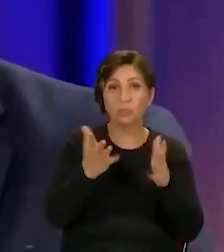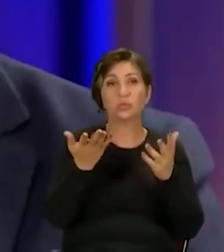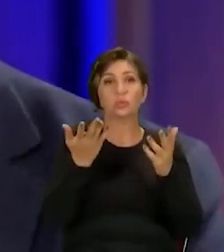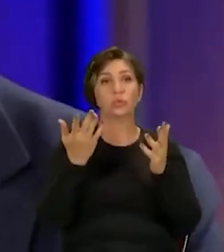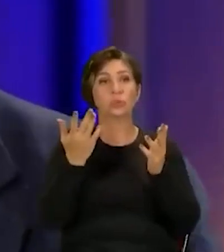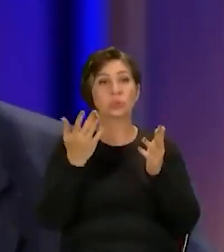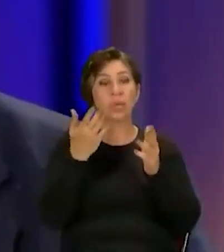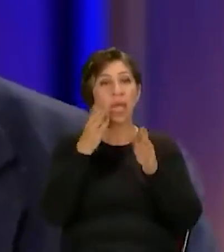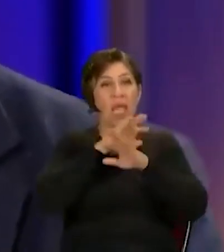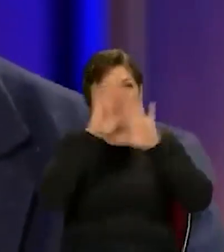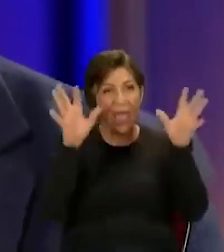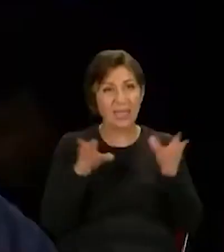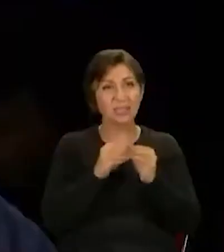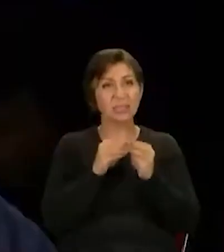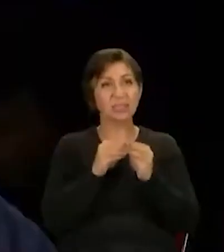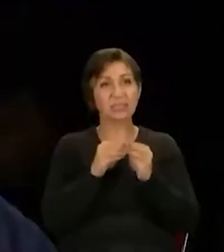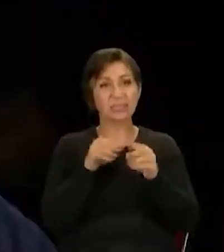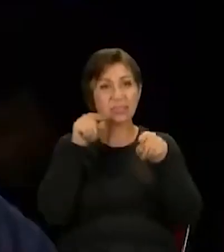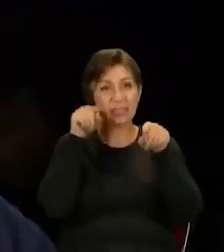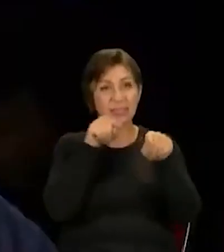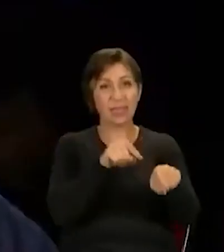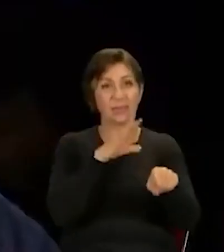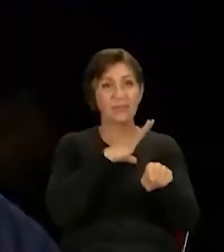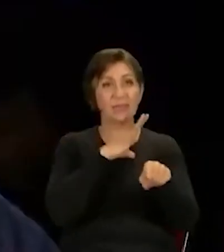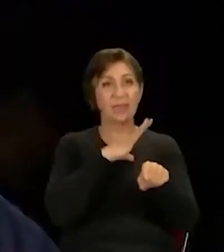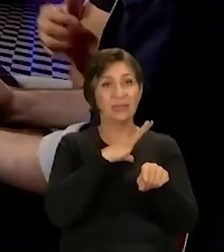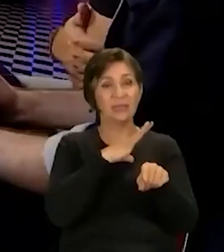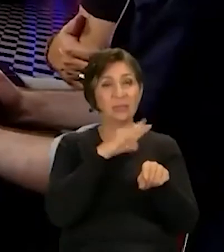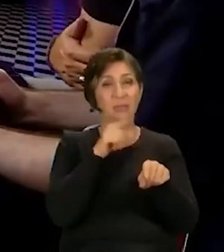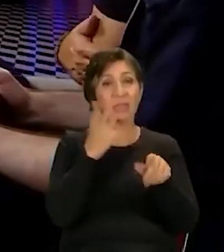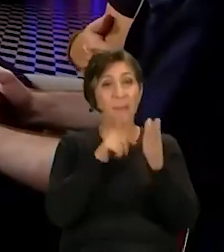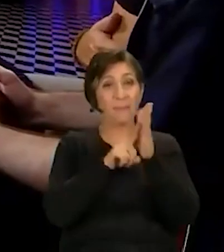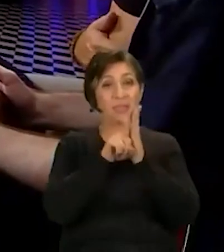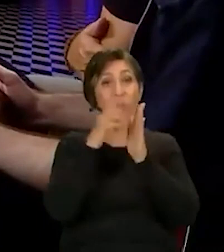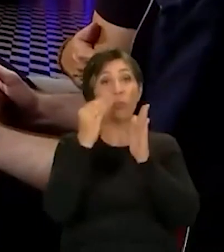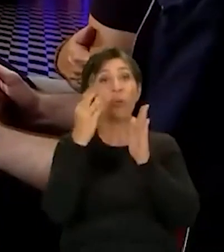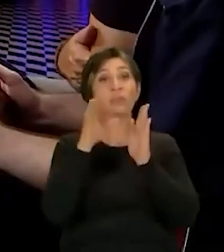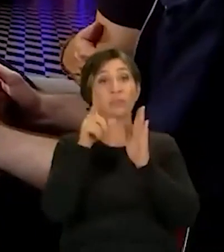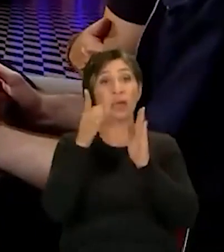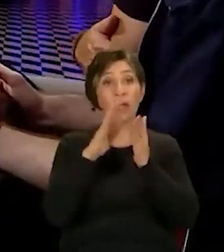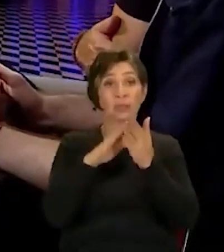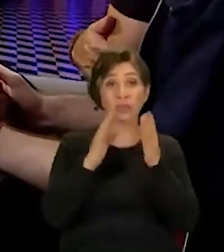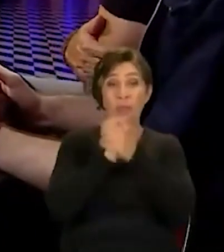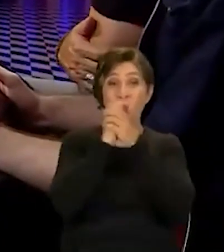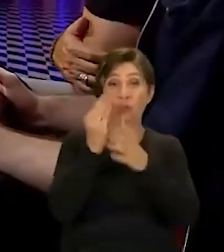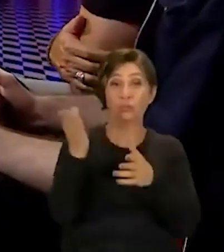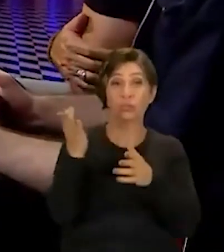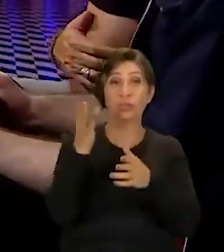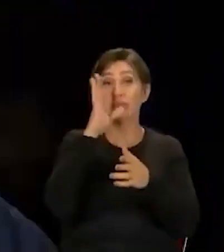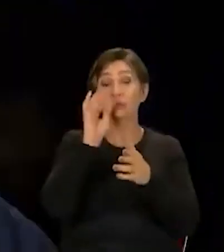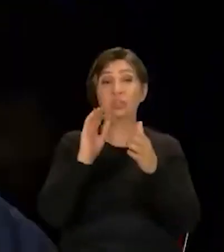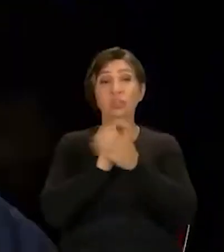çoğunda. Yaptığınız her şeyi takip ediliyor. Orada ve burada ne kadar başarılı olup olmadığınız, bakın arkadaşımız şampiyon olmuş. Kimse